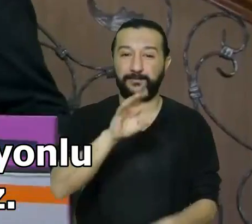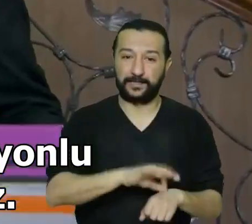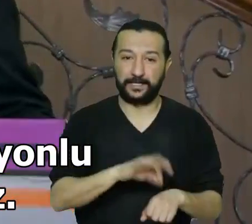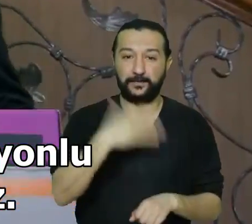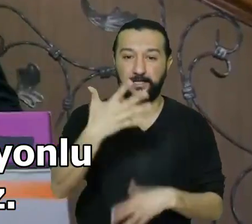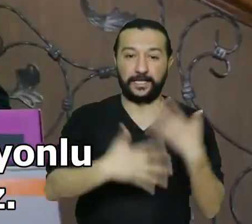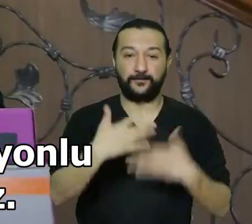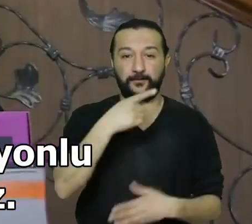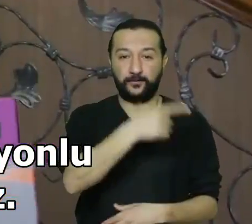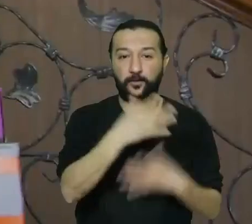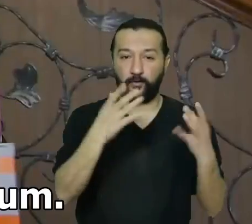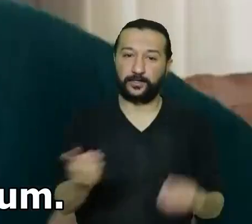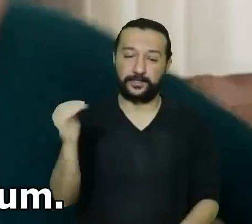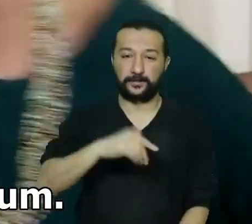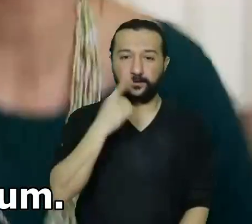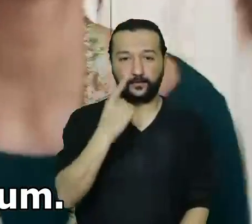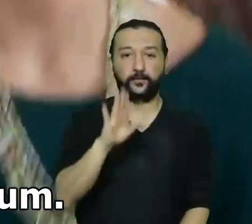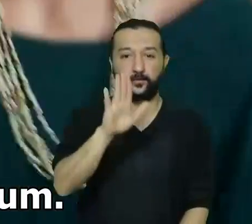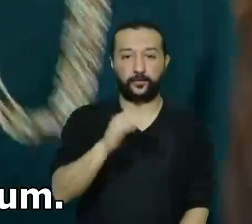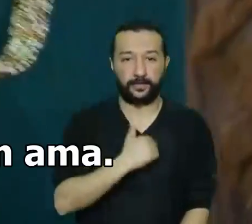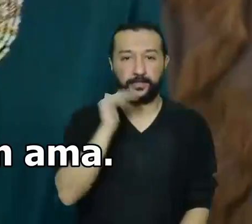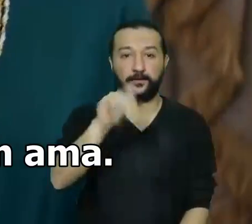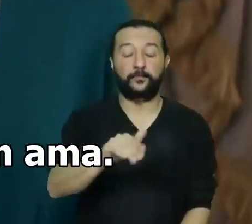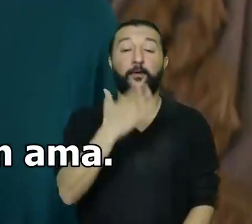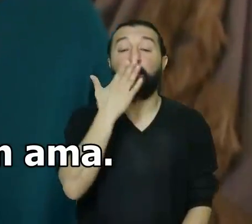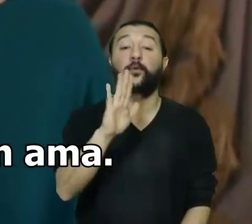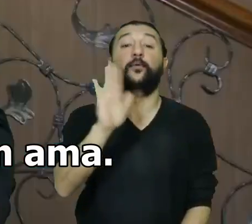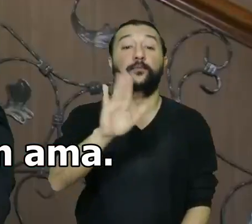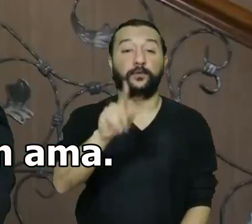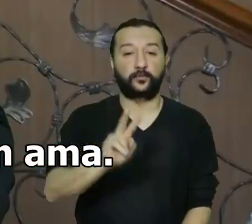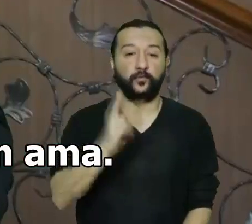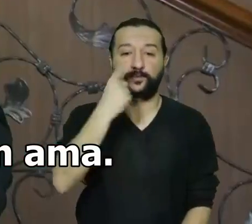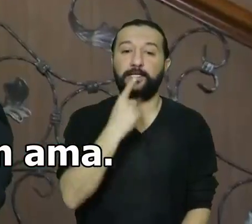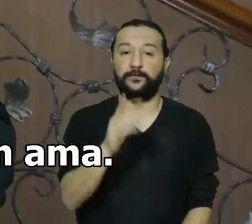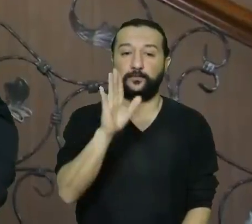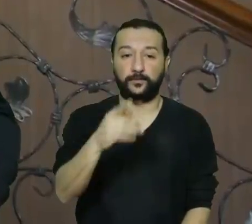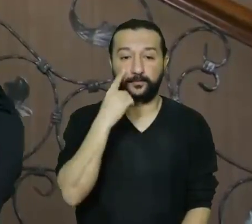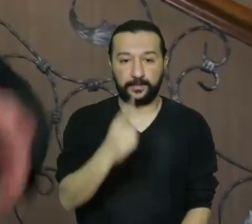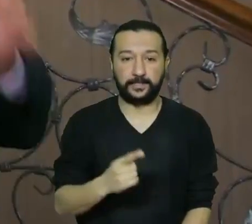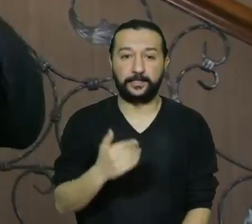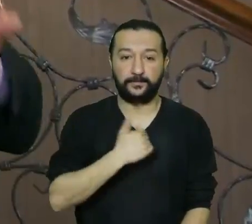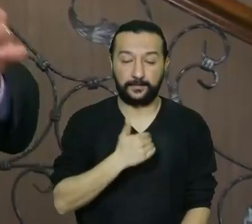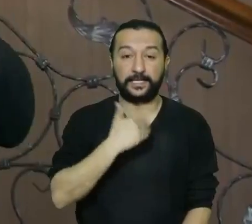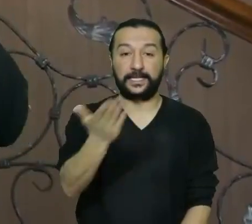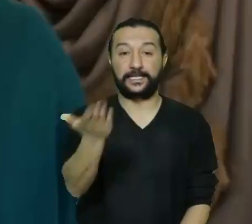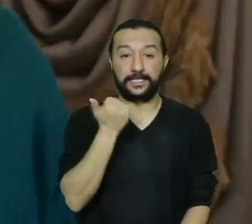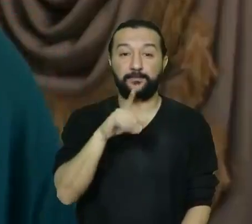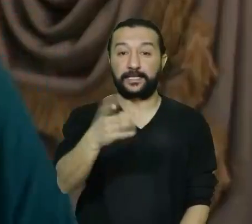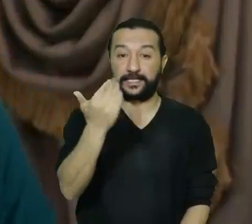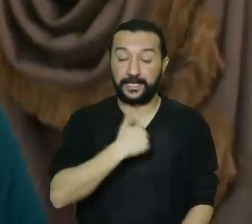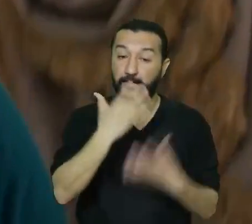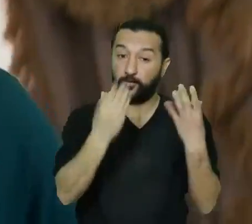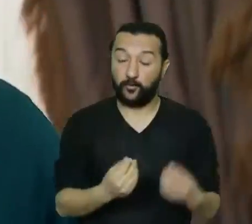dakika sonra televizyonlu odaya gelince görürsünüz. Dur hayatım ben de geliyorum. Olmaz bir tanem. Sürpriz dedim ama. Bakın ben çağırmadan